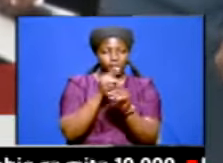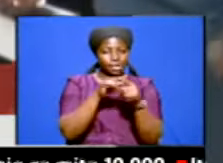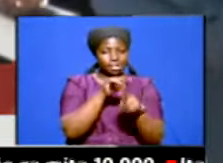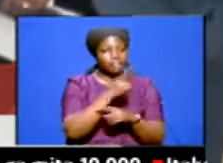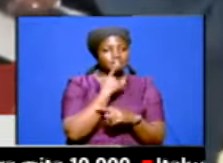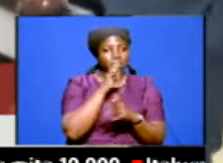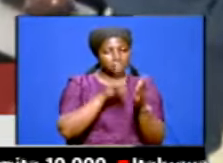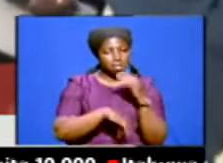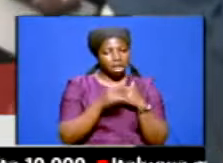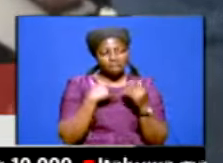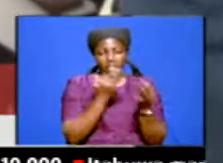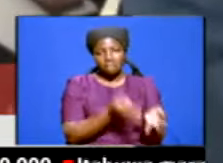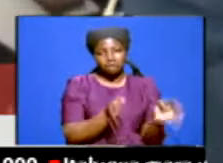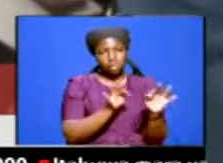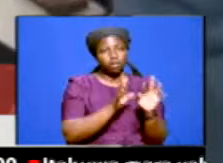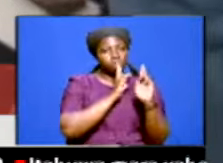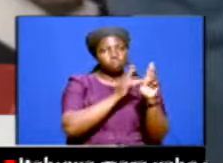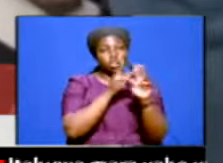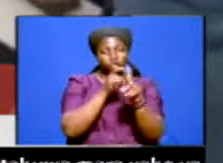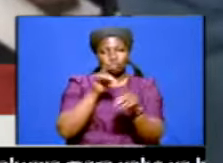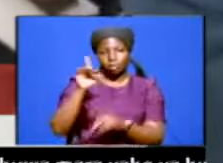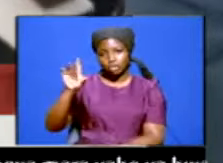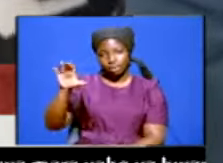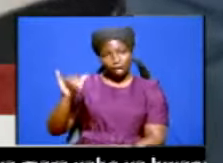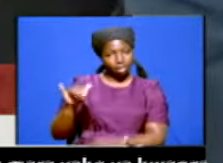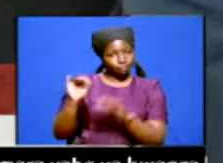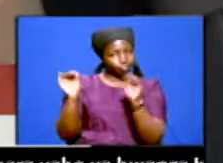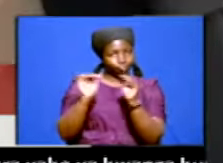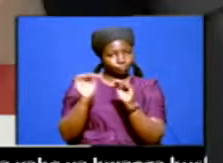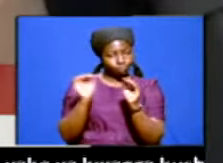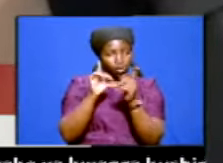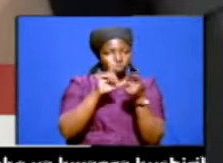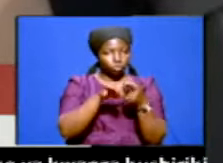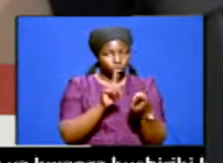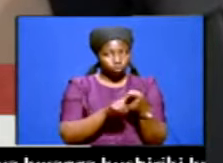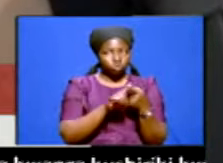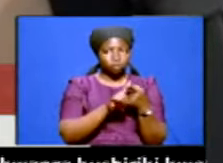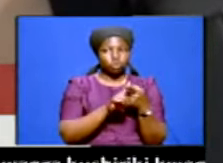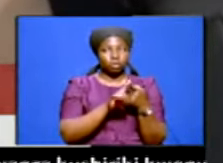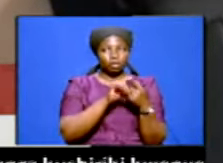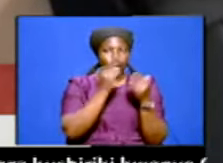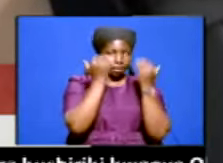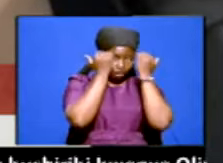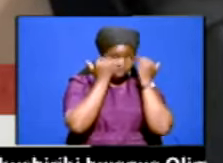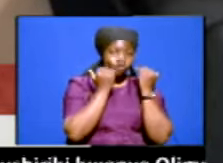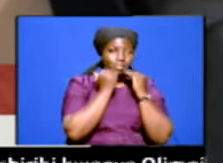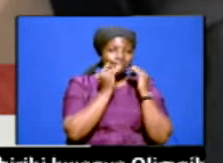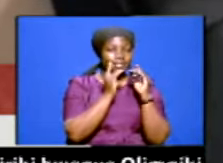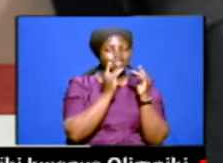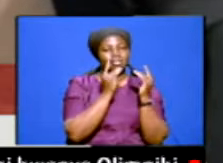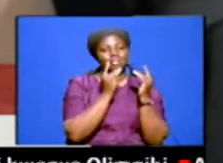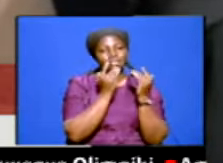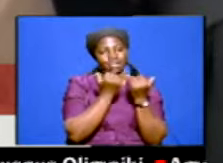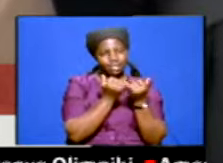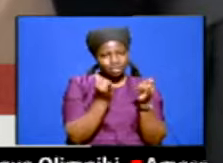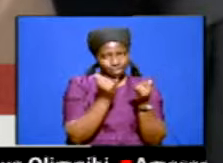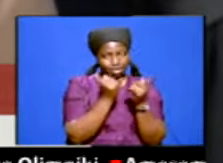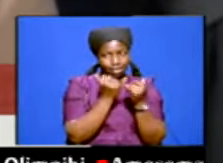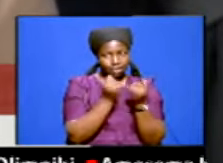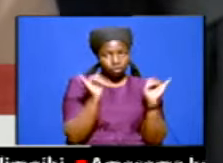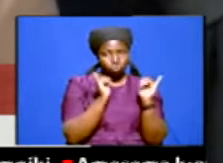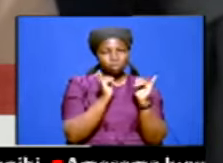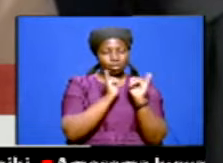ripoti rasmi iliyotolewa na idara ya ujasusi kwa tume ya huduma za idara ya mahakama kama inavyohitajika. Awali chama